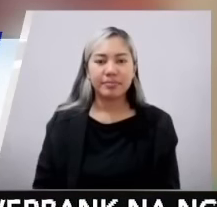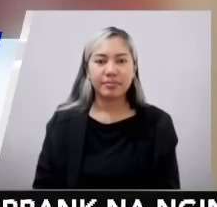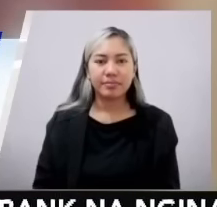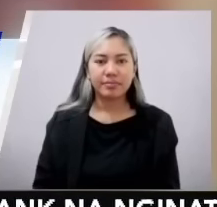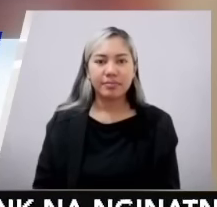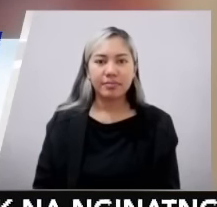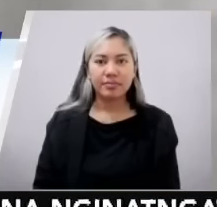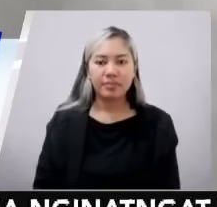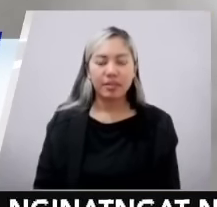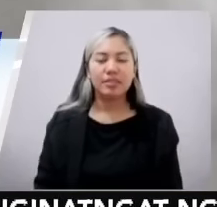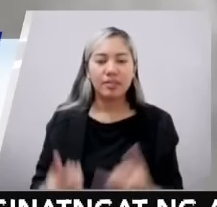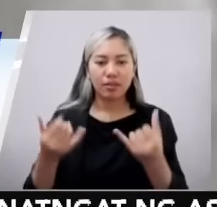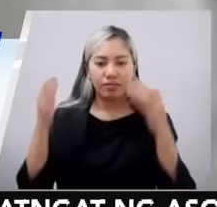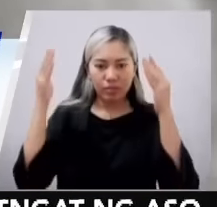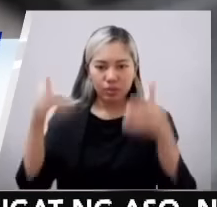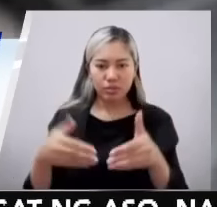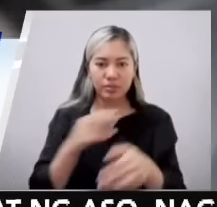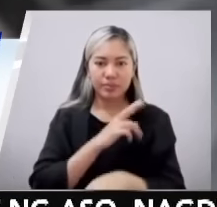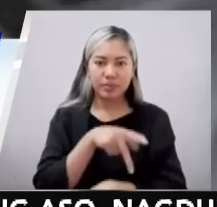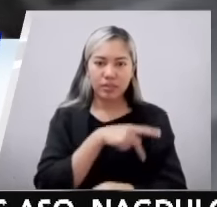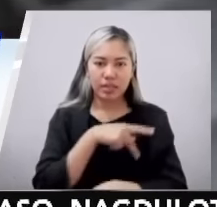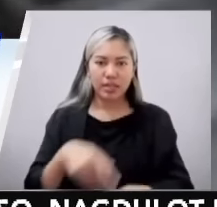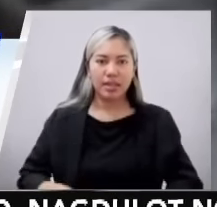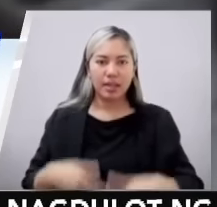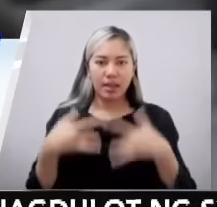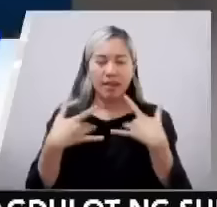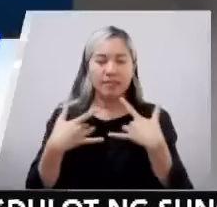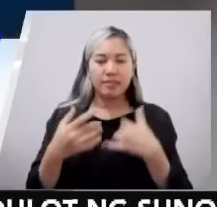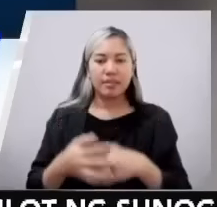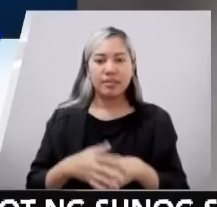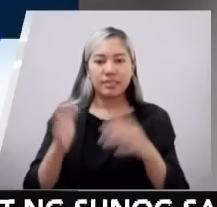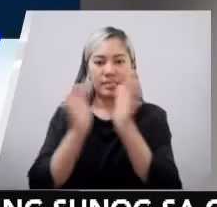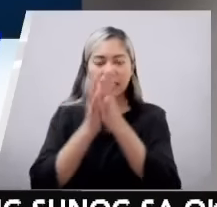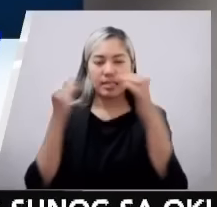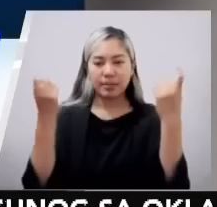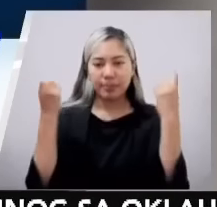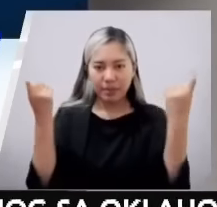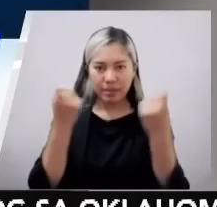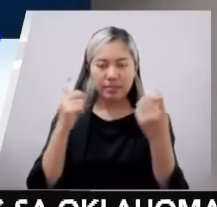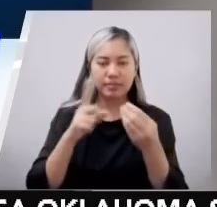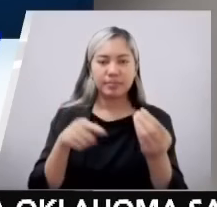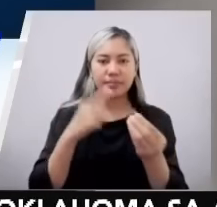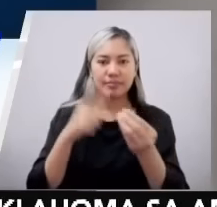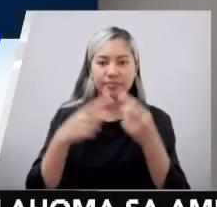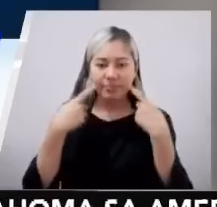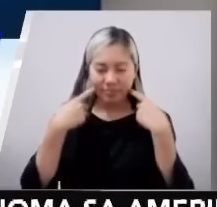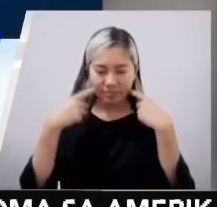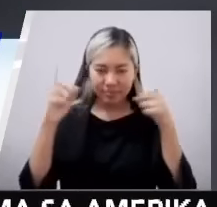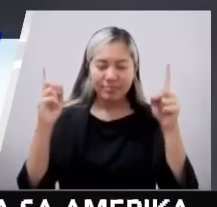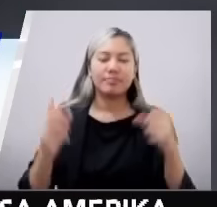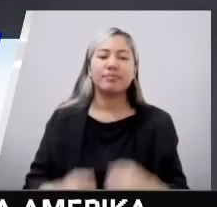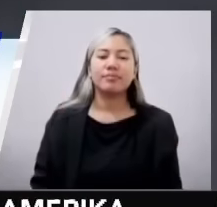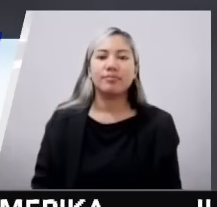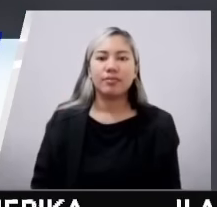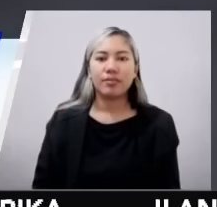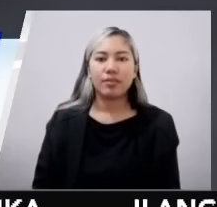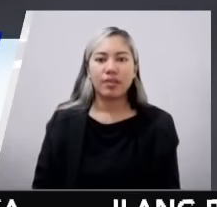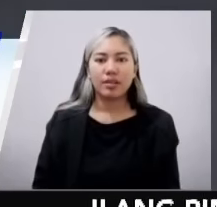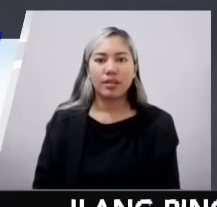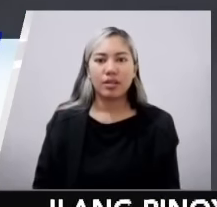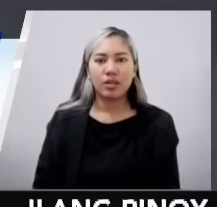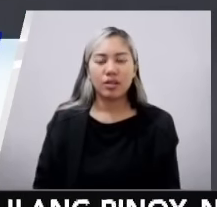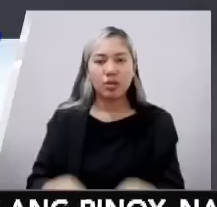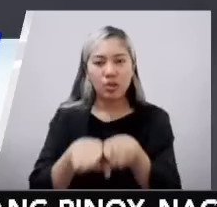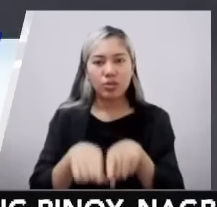personal na buhay ipagdiriwang muna nila ang nakamit na tagumpay pero meron din siyang kailangan paghandaan sa